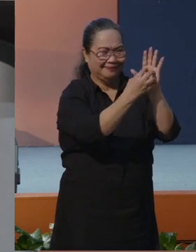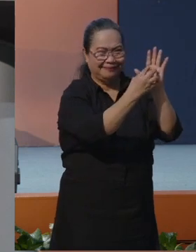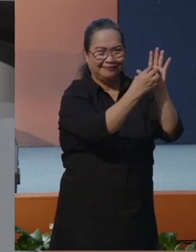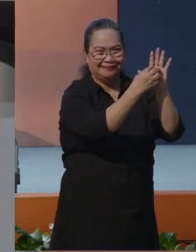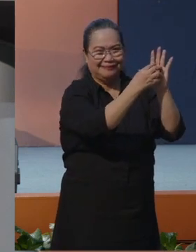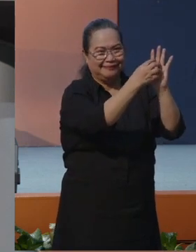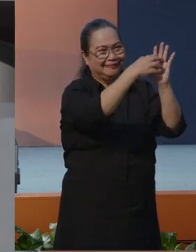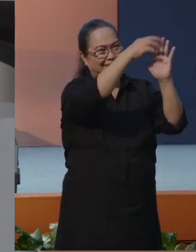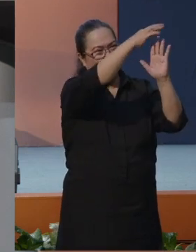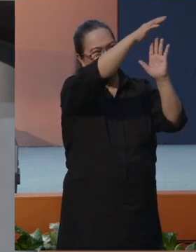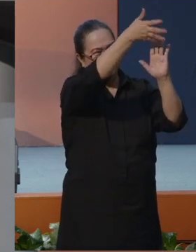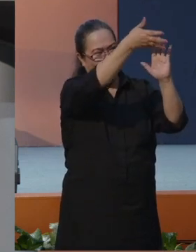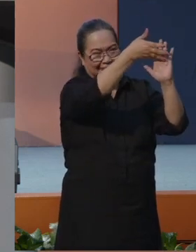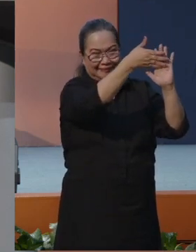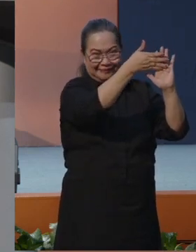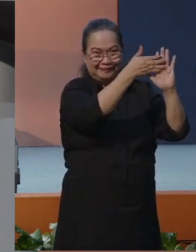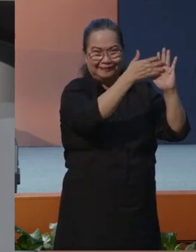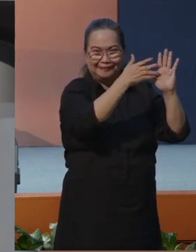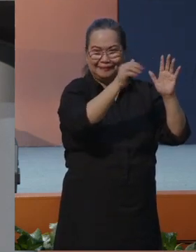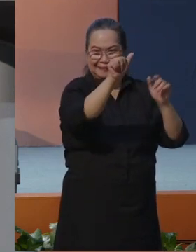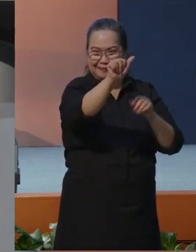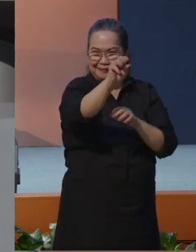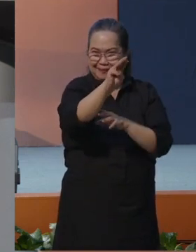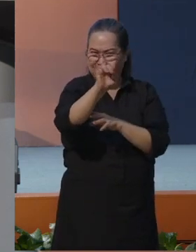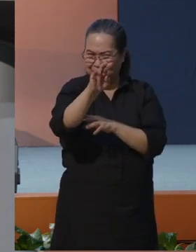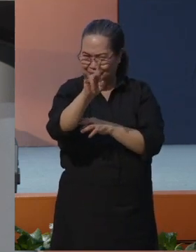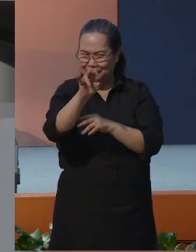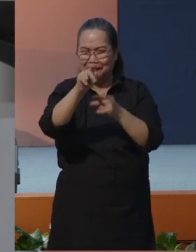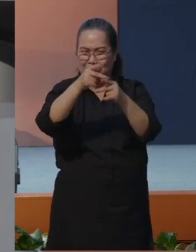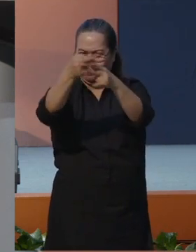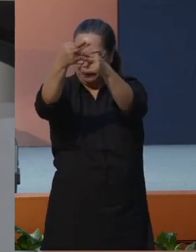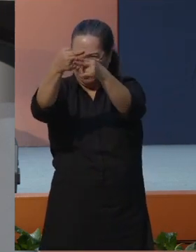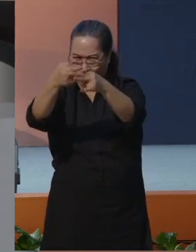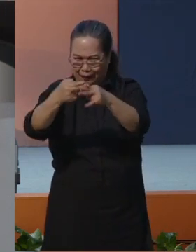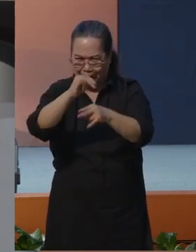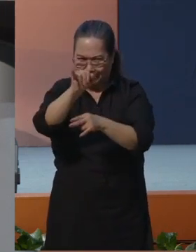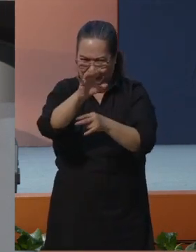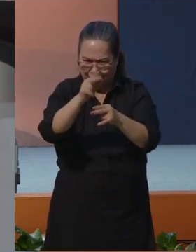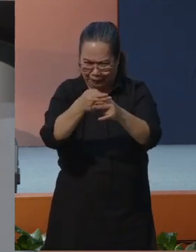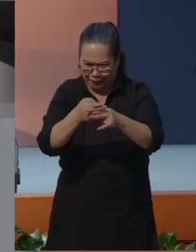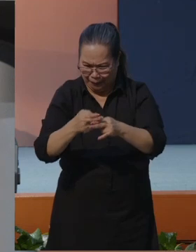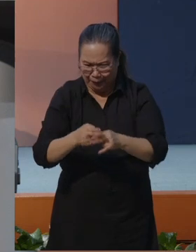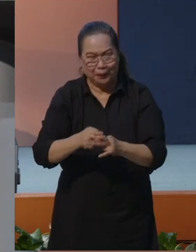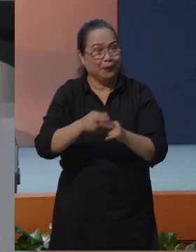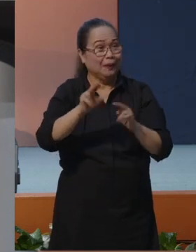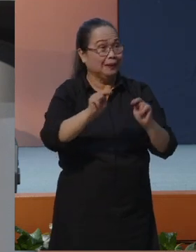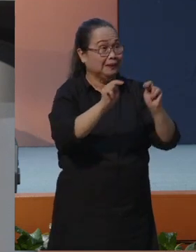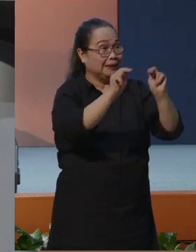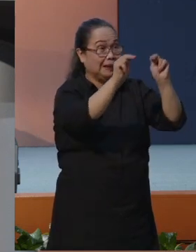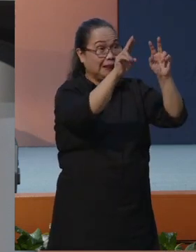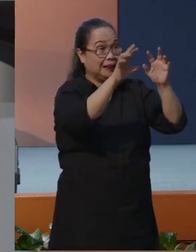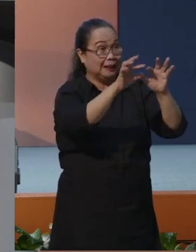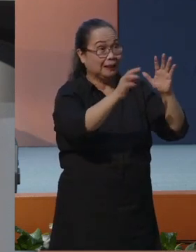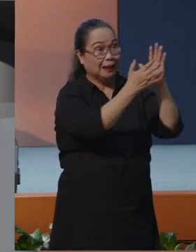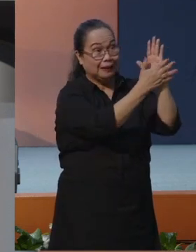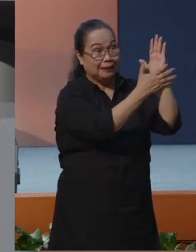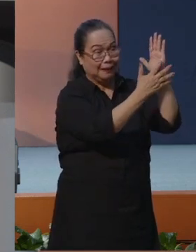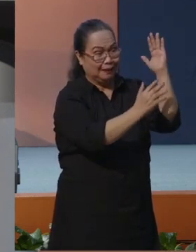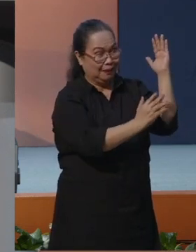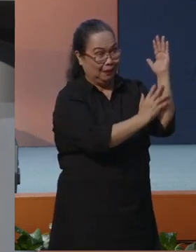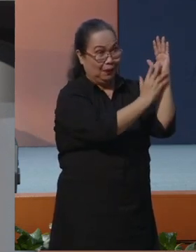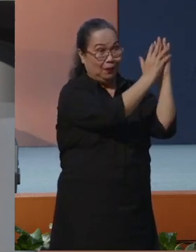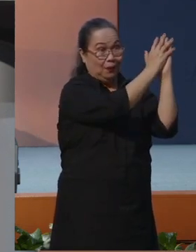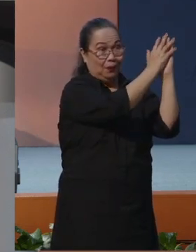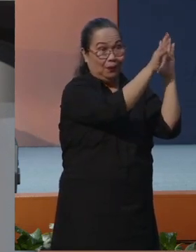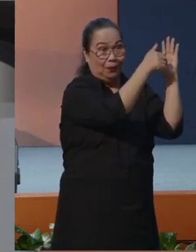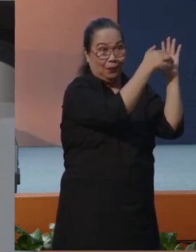lahat, no? The Amorites, the Hittites, the Perizzites, the Jebusites, in the hill country, sa mga kabundukan. Hivites